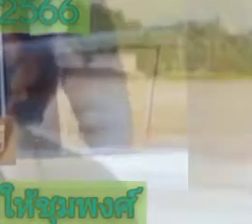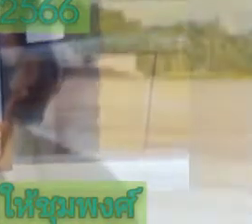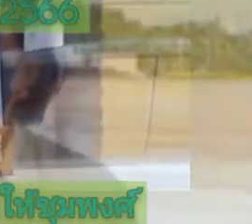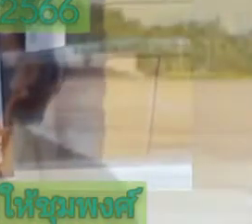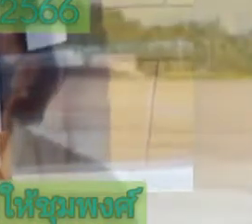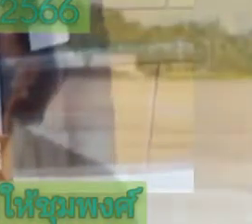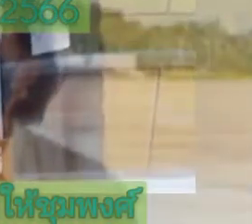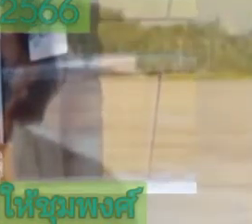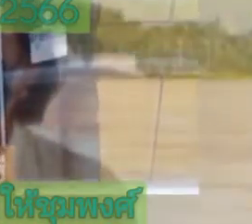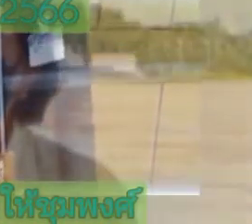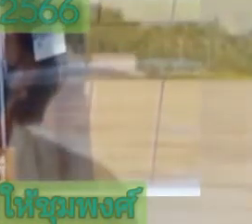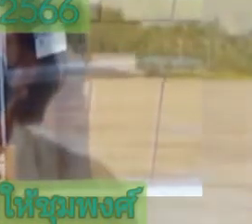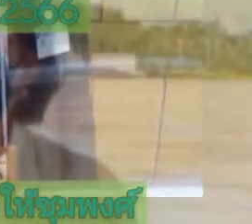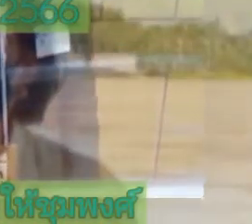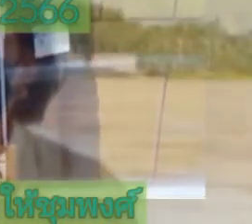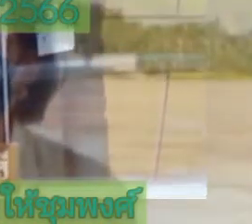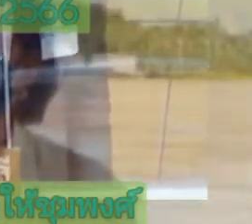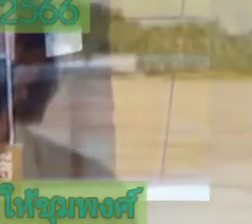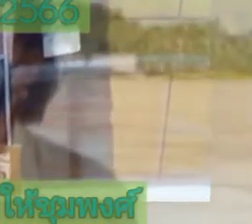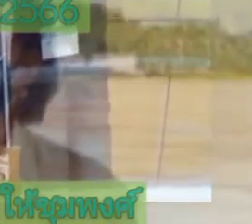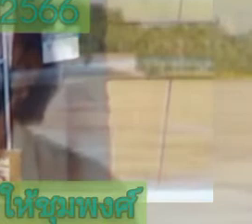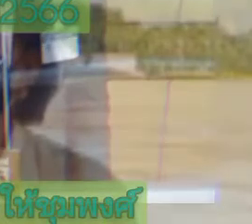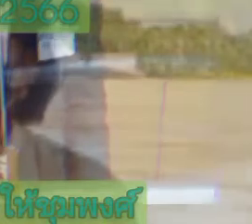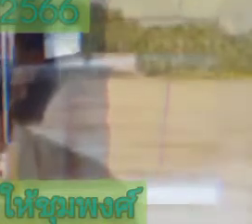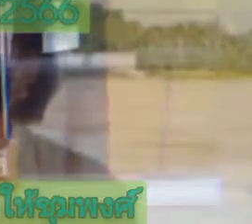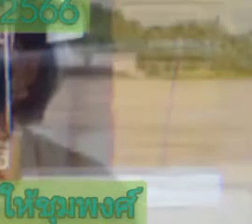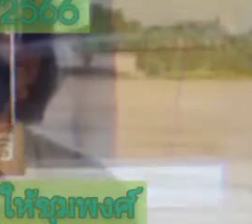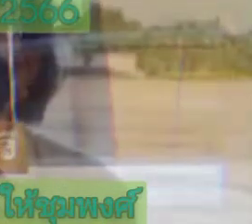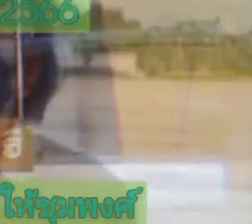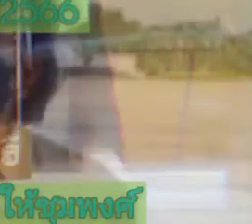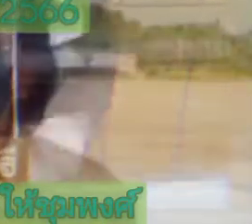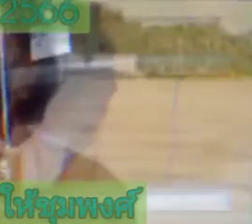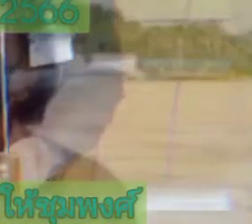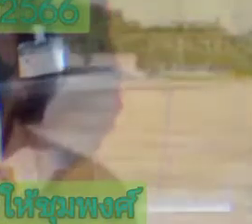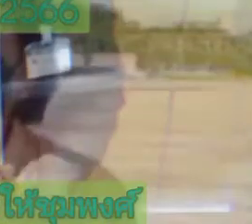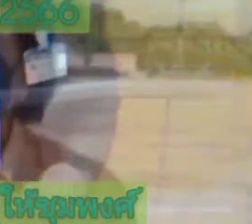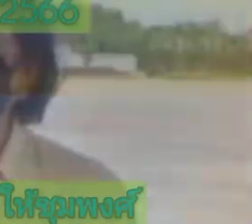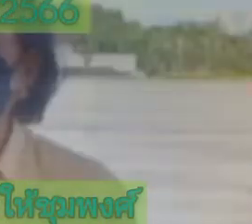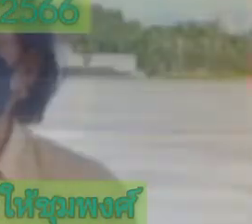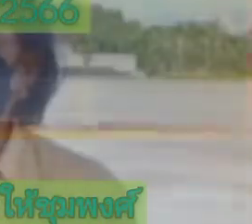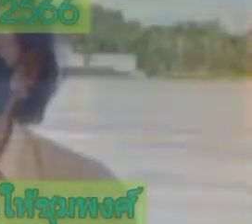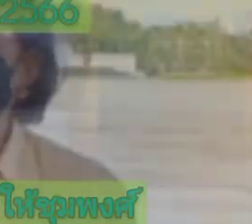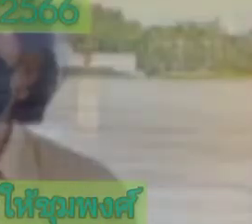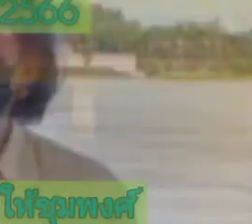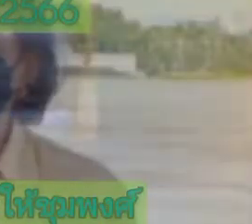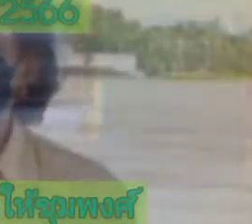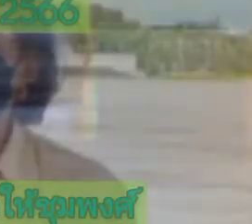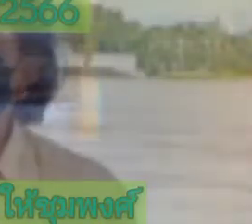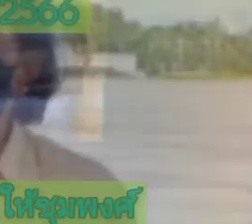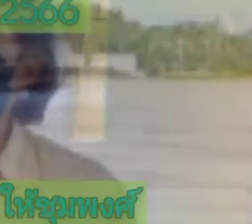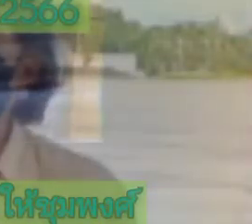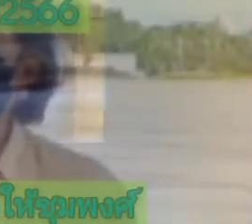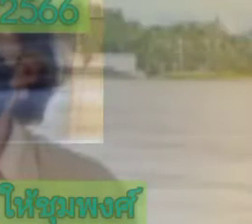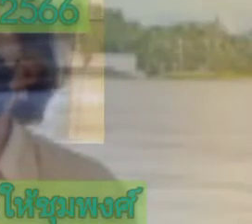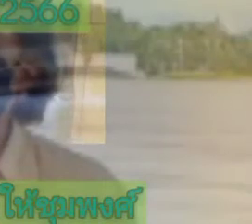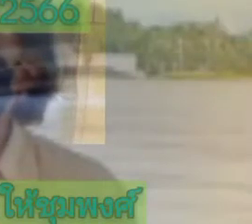ในกระบวนการที่ทำไปนะถ้ามีหลักฐานก็ฟ้องร้องกันไปนะครับก็คุณนายย้อนกลับไปดูด้วยกันที่ผ่านมาเกิดอะไรขึ้นในกระบวนการที่ทำไม่ได้บางทีโครงการนั้นก็ยังไม่มีความ